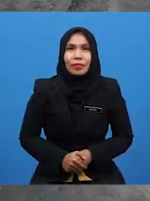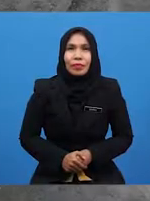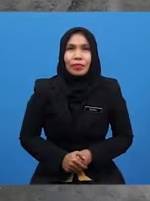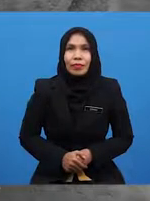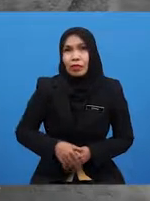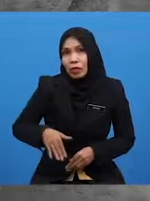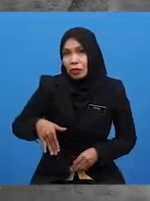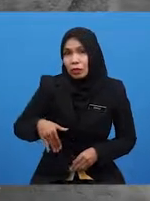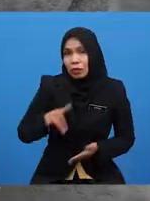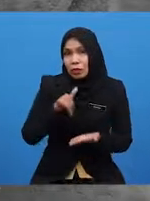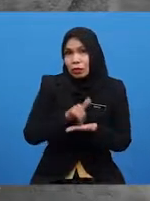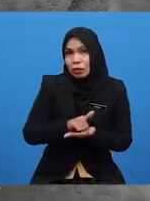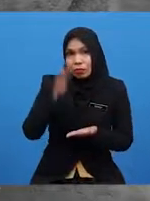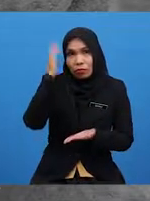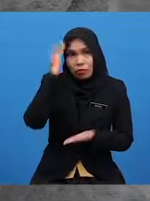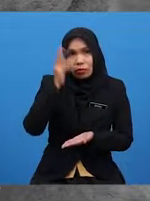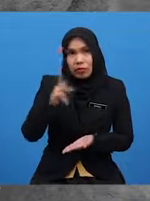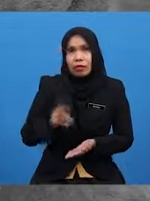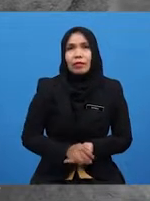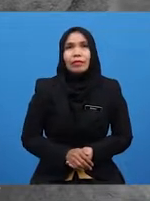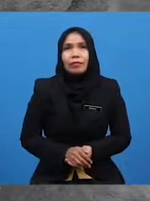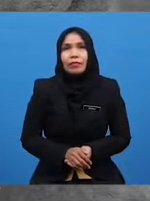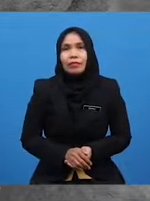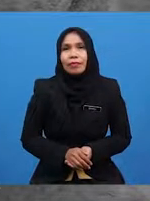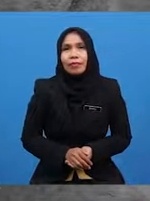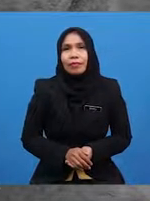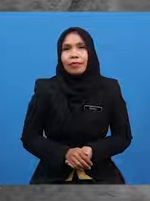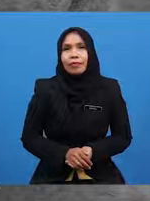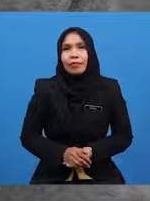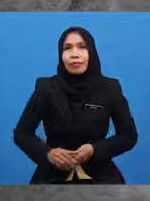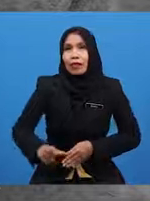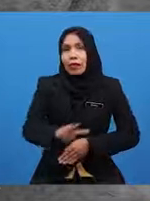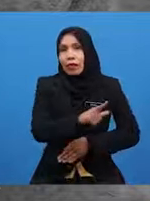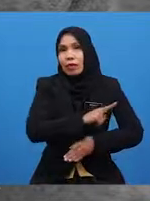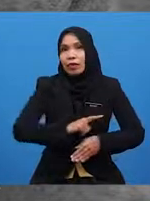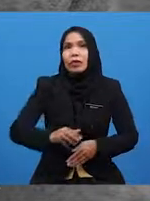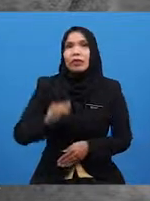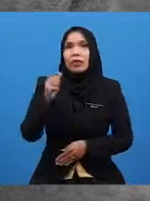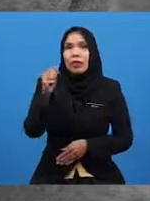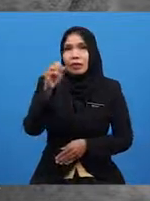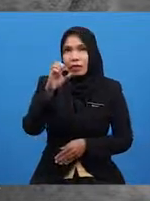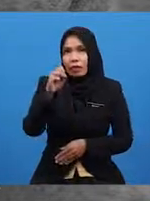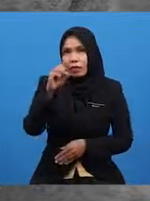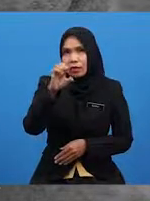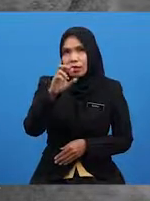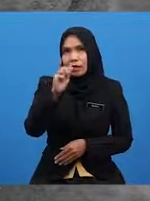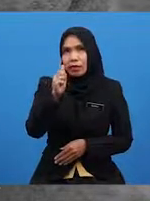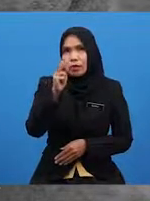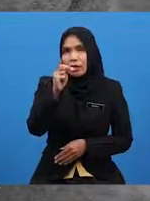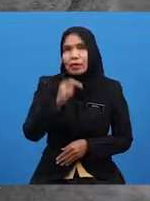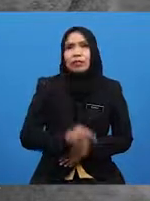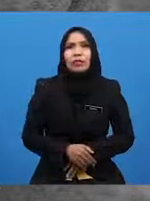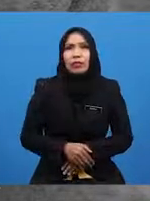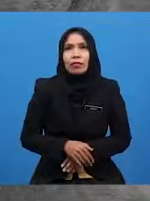Sebelum itu, tahukah anda laman ASEAN yang terletak berhampiran dengan Tugu Peringatan Kuala